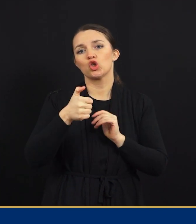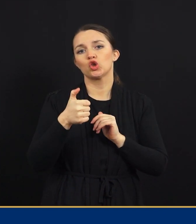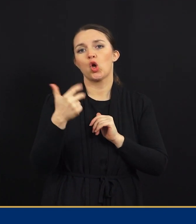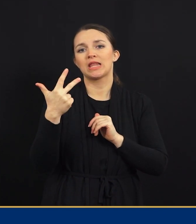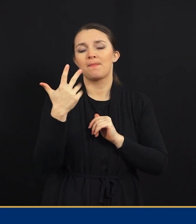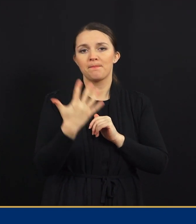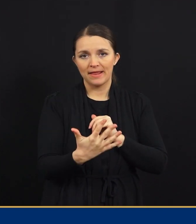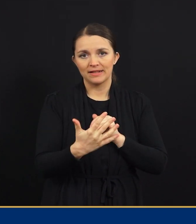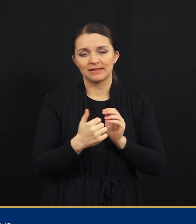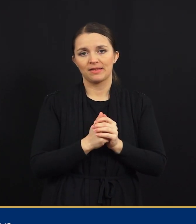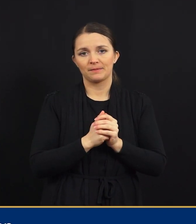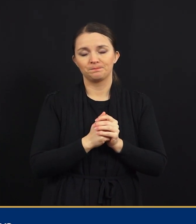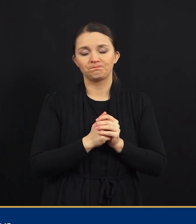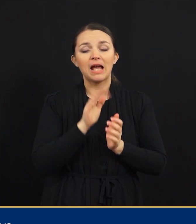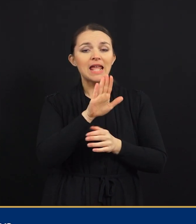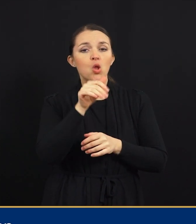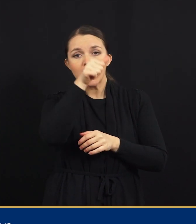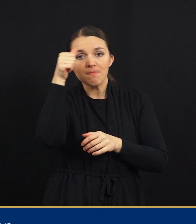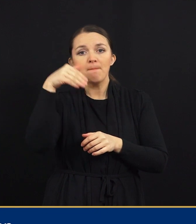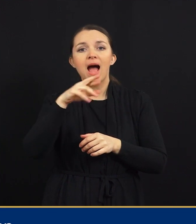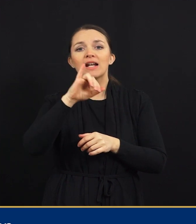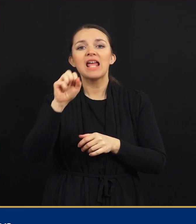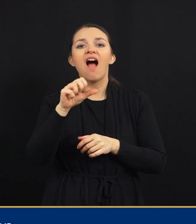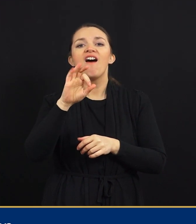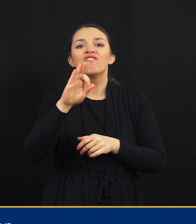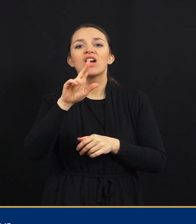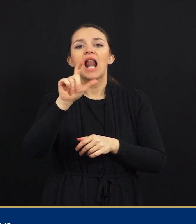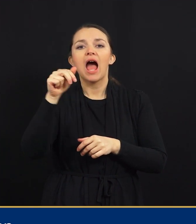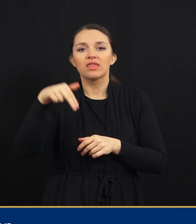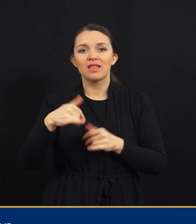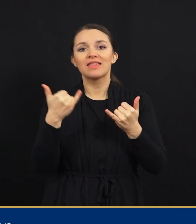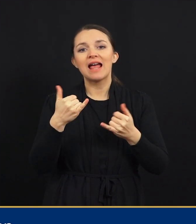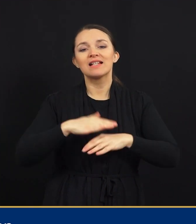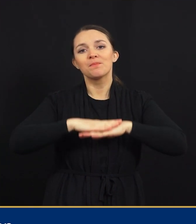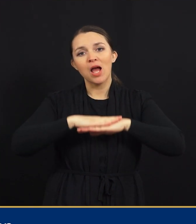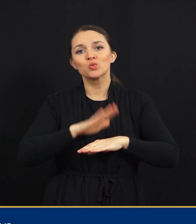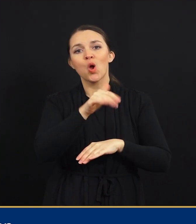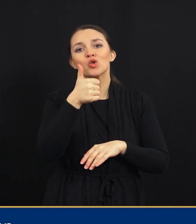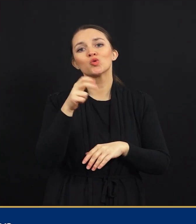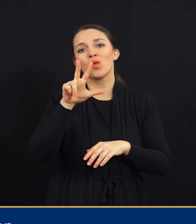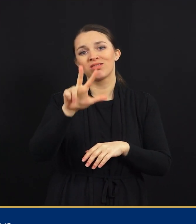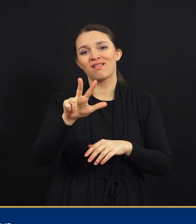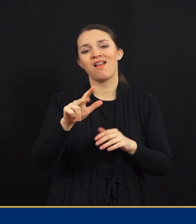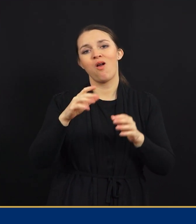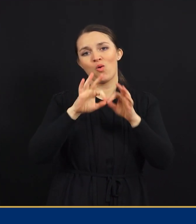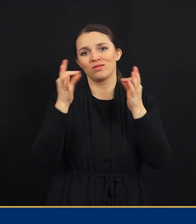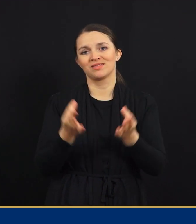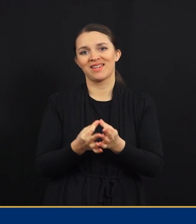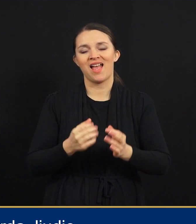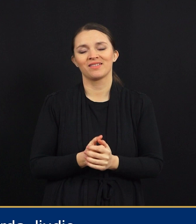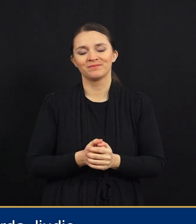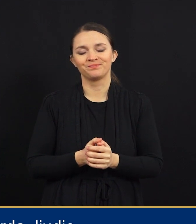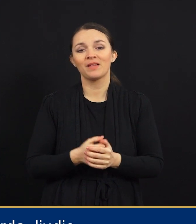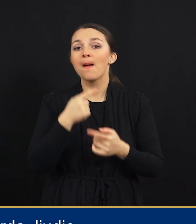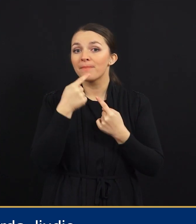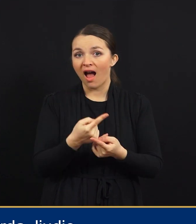30.153. Njeno ime je Marija Frlan in danes praznuje svoj 103. rojstni dan. Pravi,